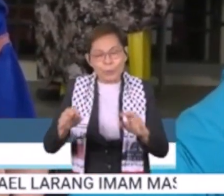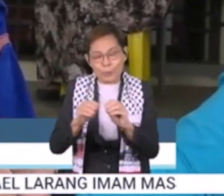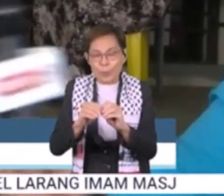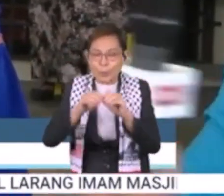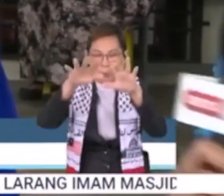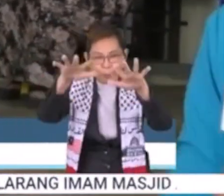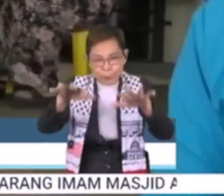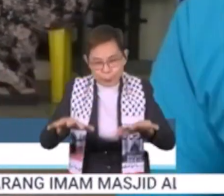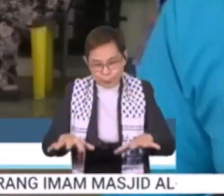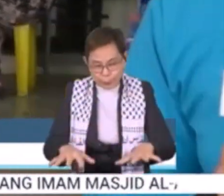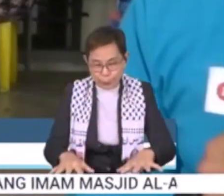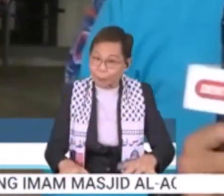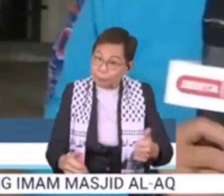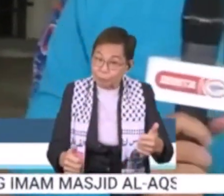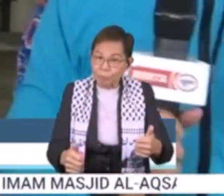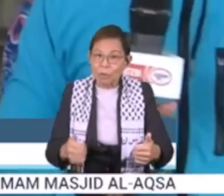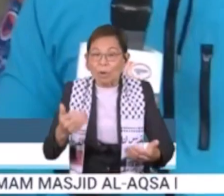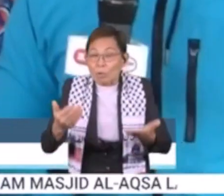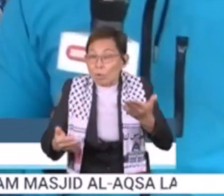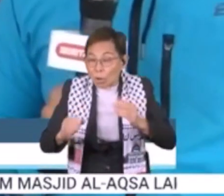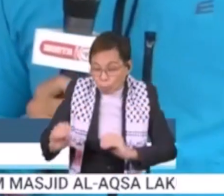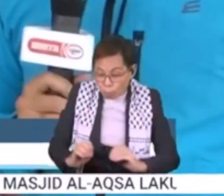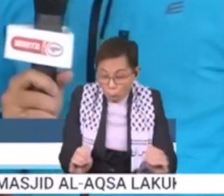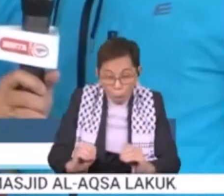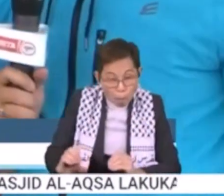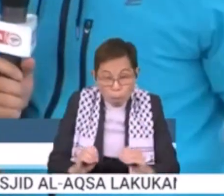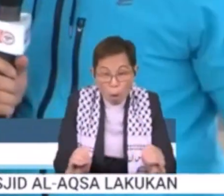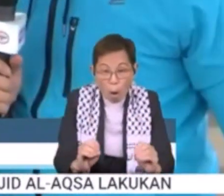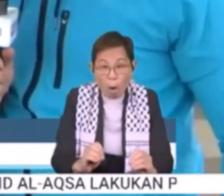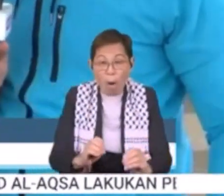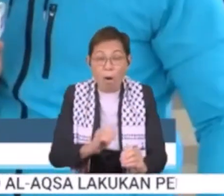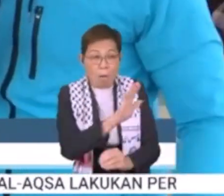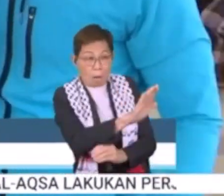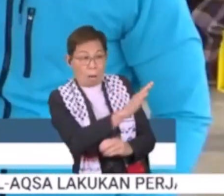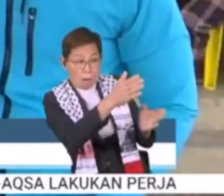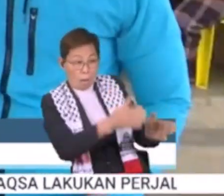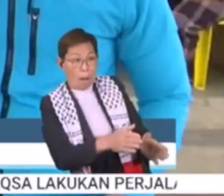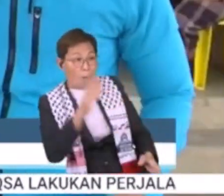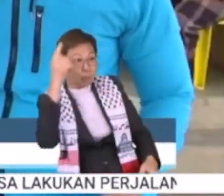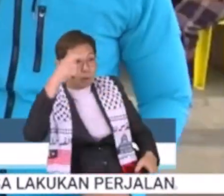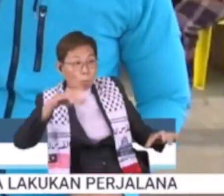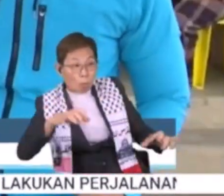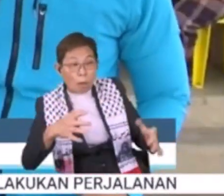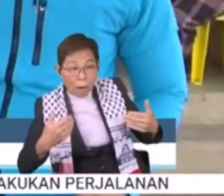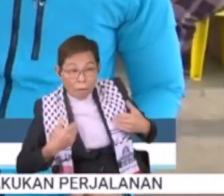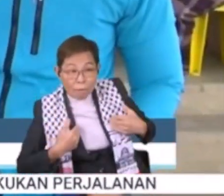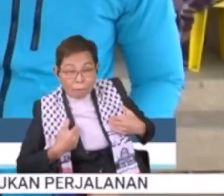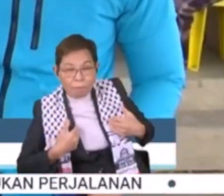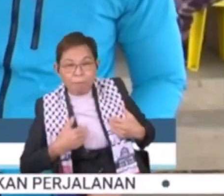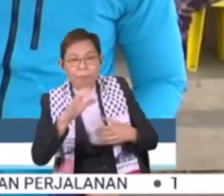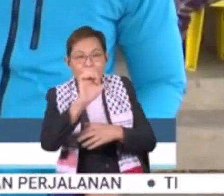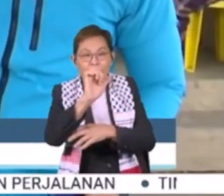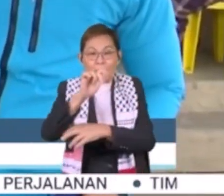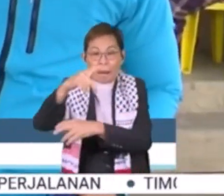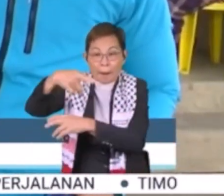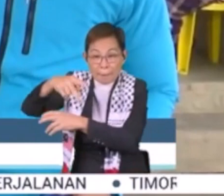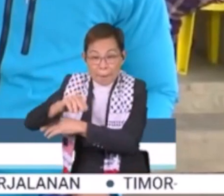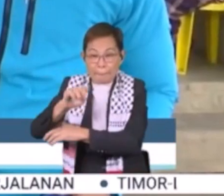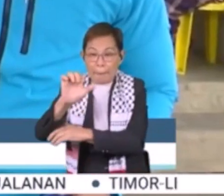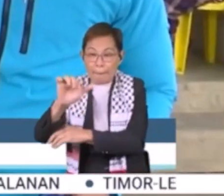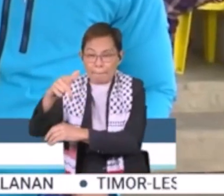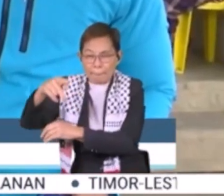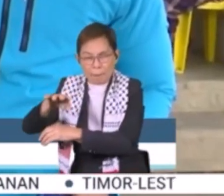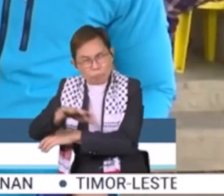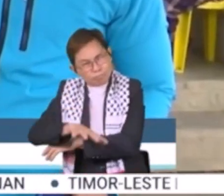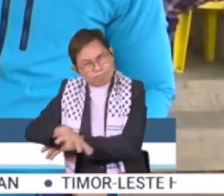pulih okey Mungkin ada operasi-operasi yang dilakukan oleh pihak Tuan sendiri di daerah ini Oke bagi APM sendiri